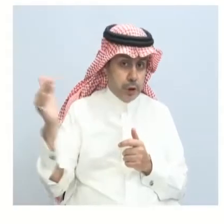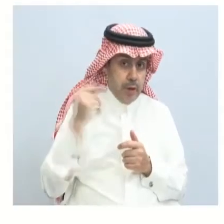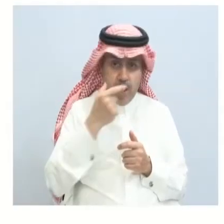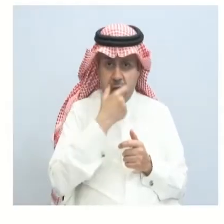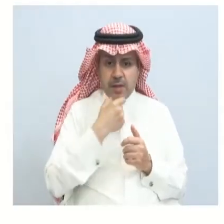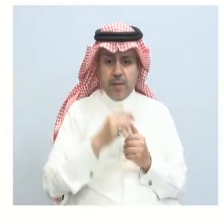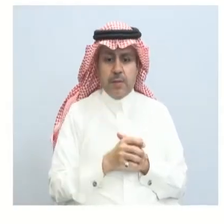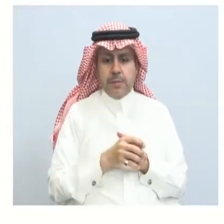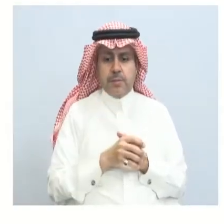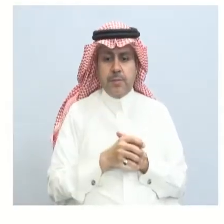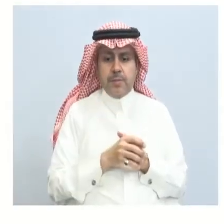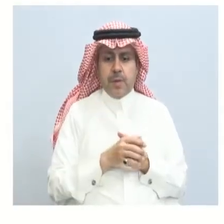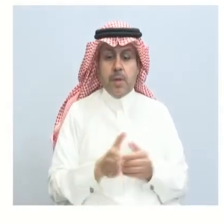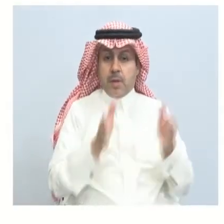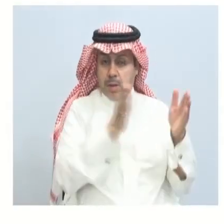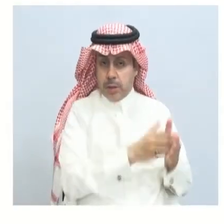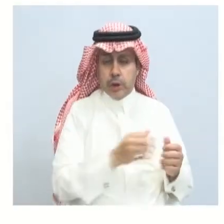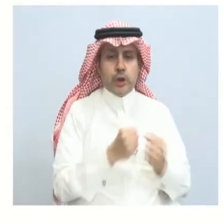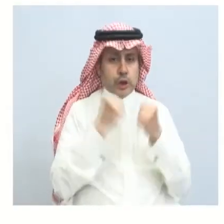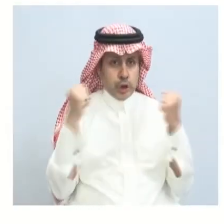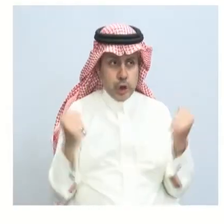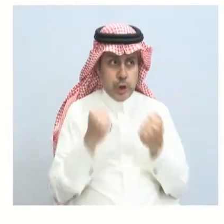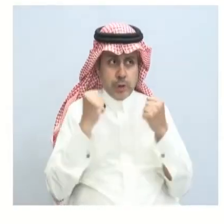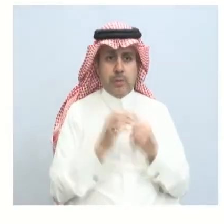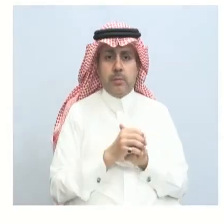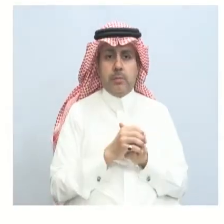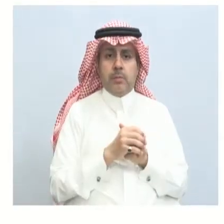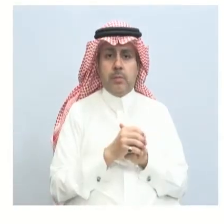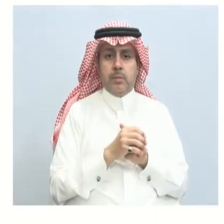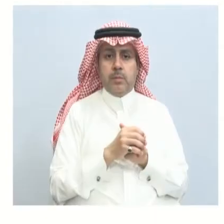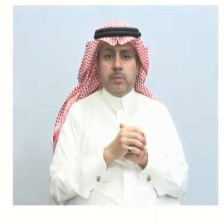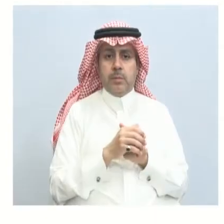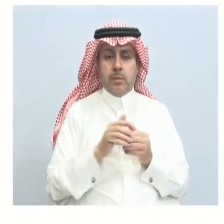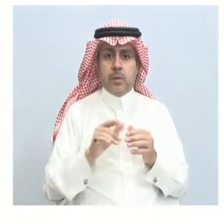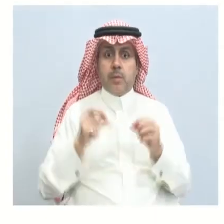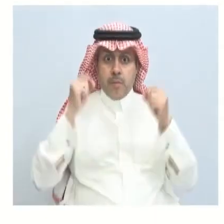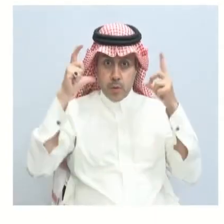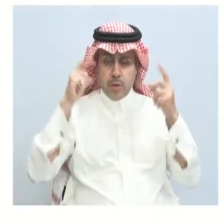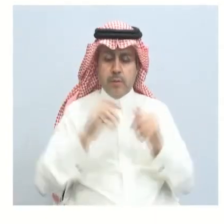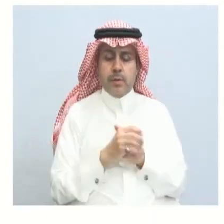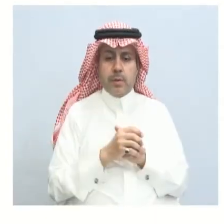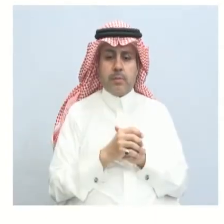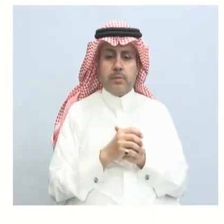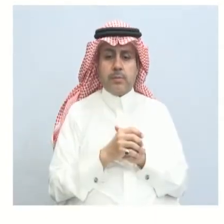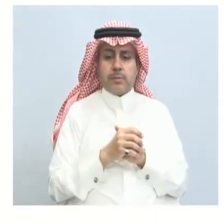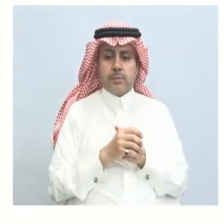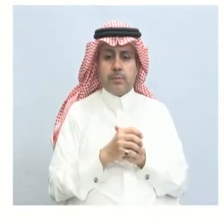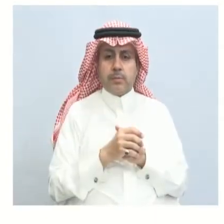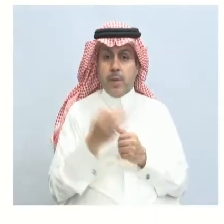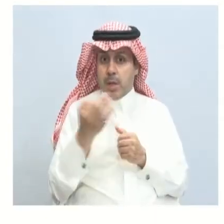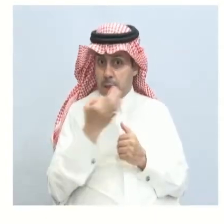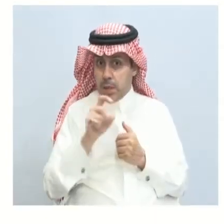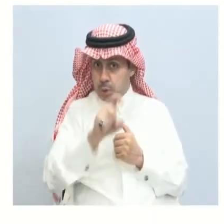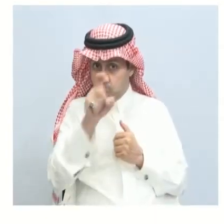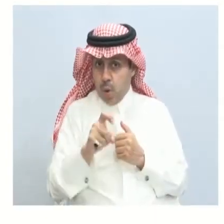الحديث بعد ذلك ناتي الى سؤال النشاط نحتاج منكم الان نغير في الجلسه ونستعد حتى اذا قرانا السؤال